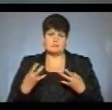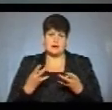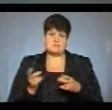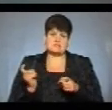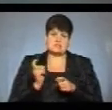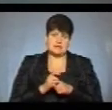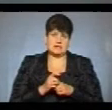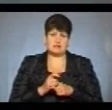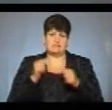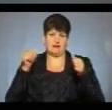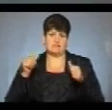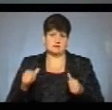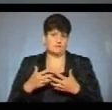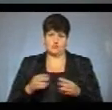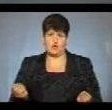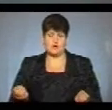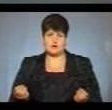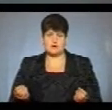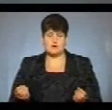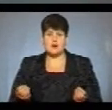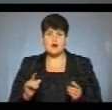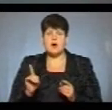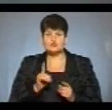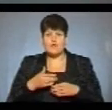вивісти плакати і все. А то, що